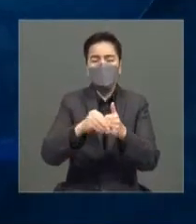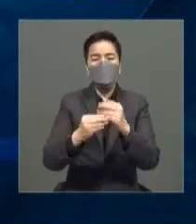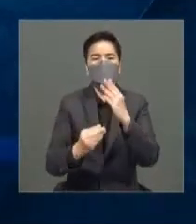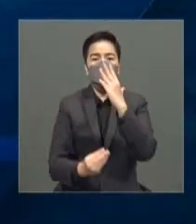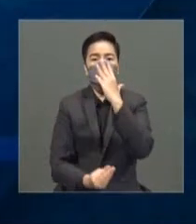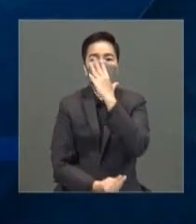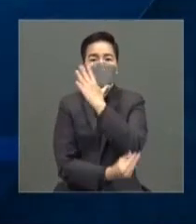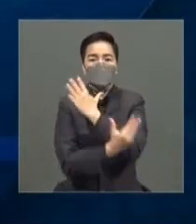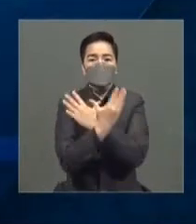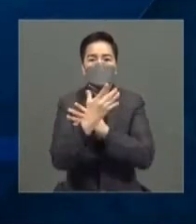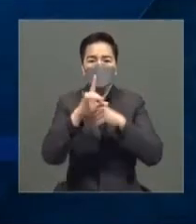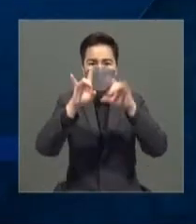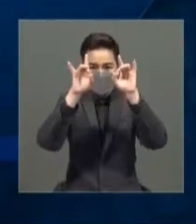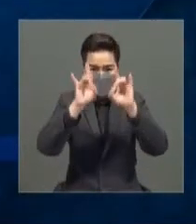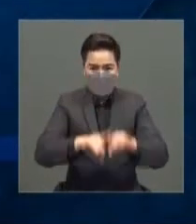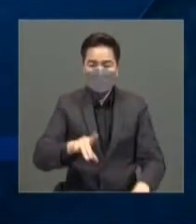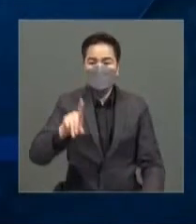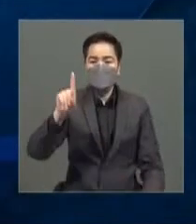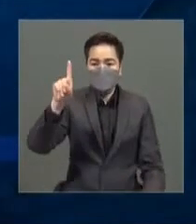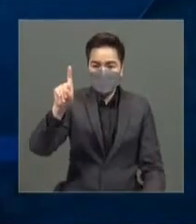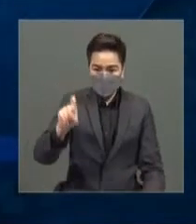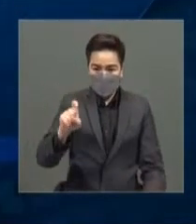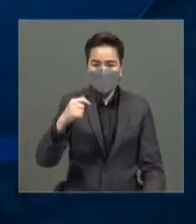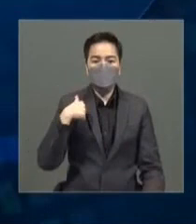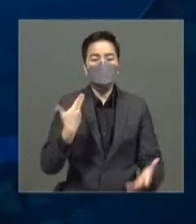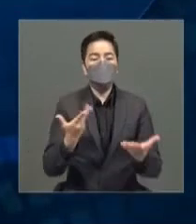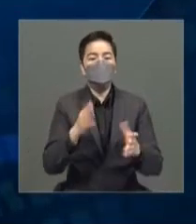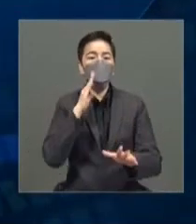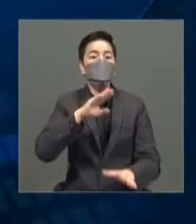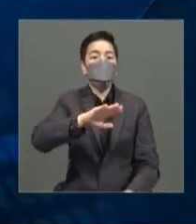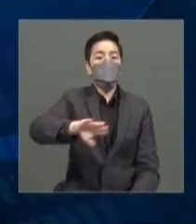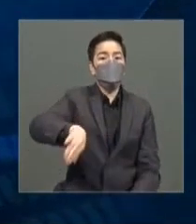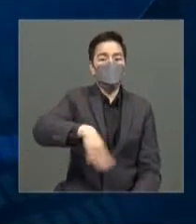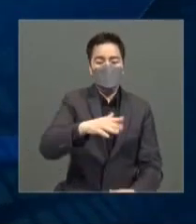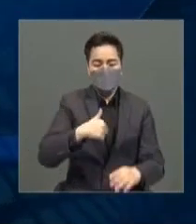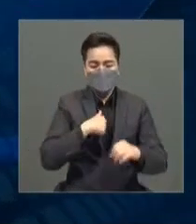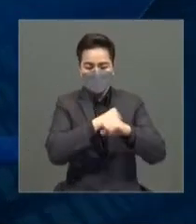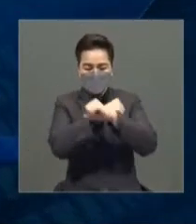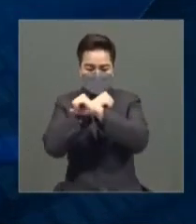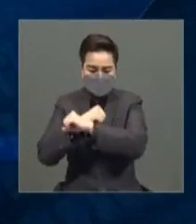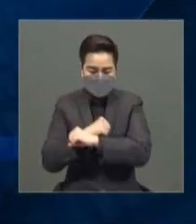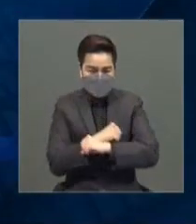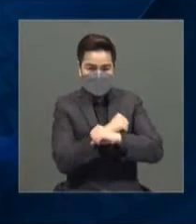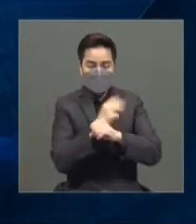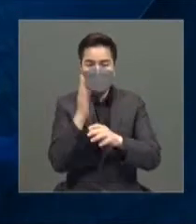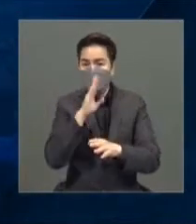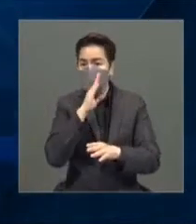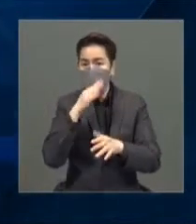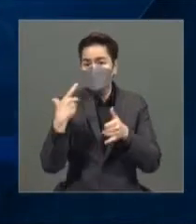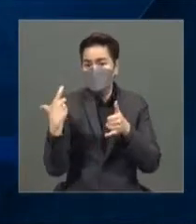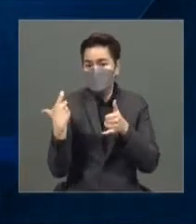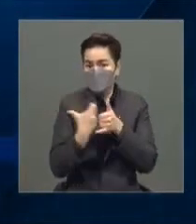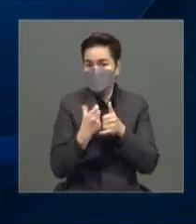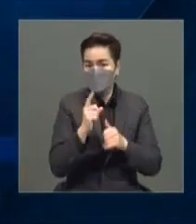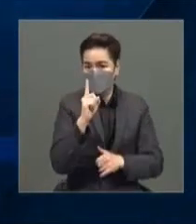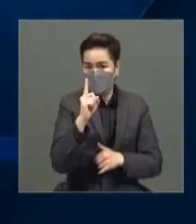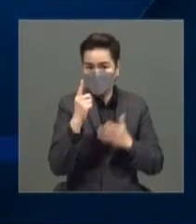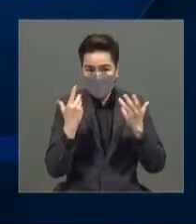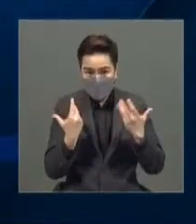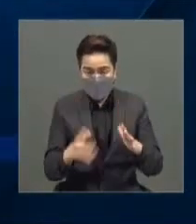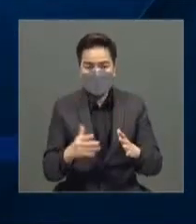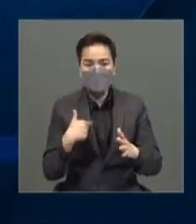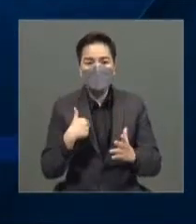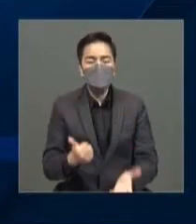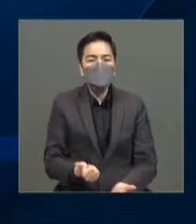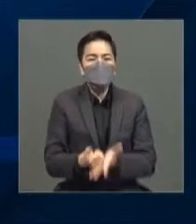าสเกิดอาการรุนแรงและเสียชีวิตถ้าท่านเหล่านี้ได้มีภูมิคุ้มกันโดยการฉีดวัคซีนแม้เพียงเข็มแรกนะคะก็